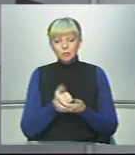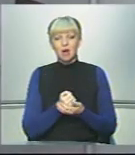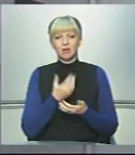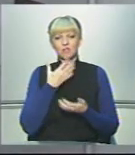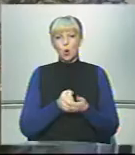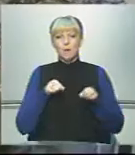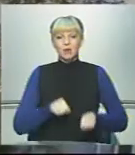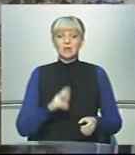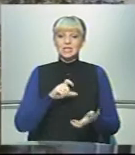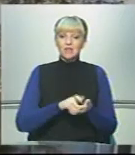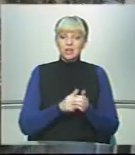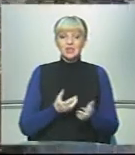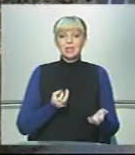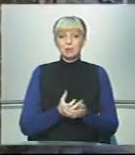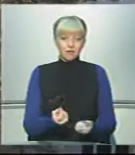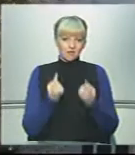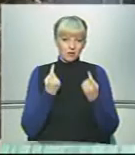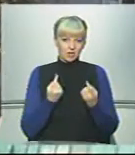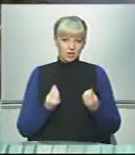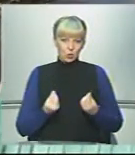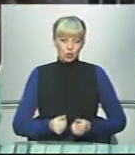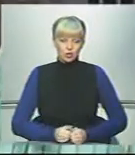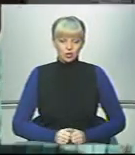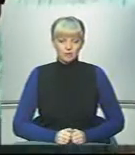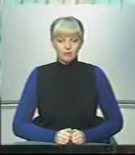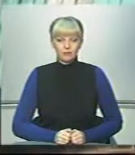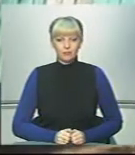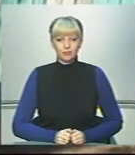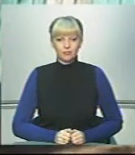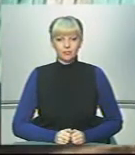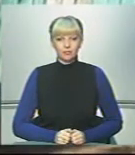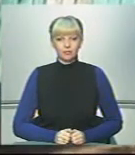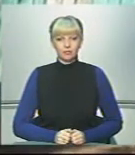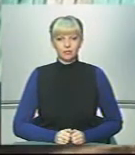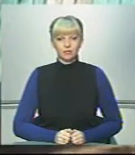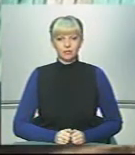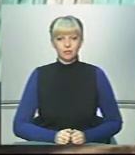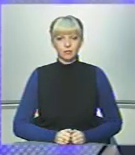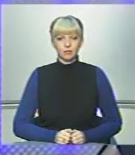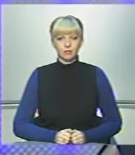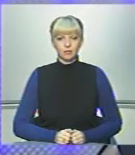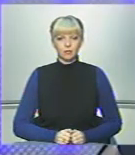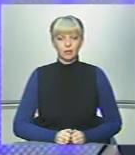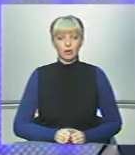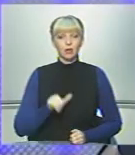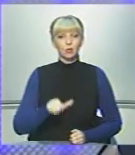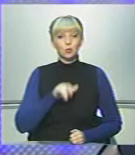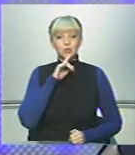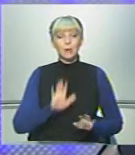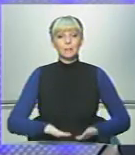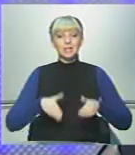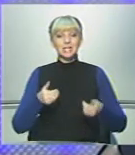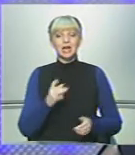квартири, за які заплатили чималі гроші. Вікторія Лупай, Богдан Танасійчук, телеканал «Буковина». У Чернівцях